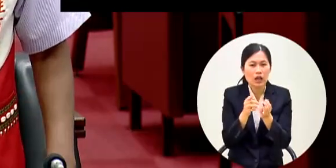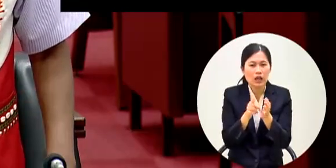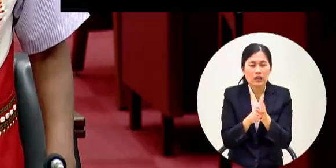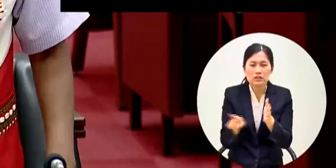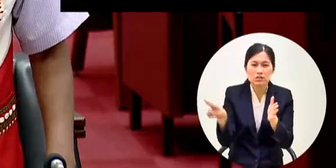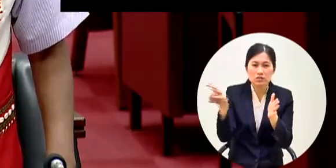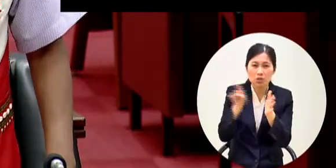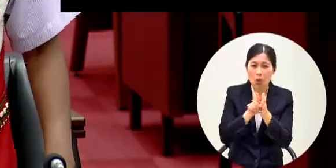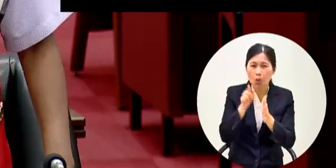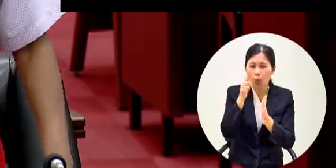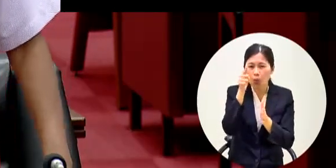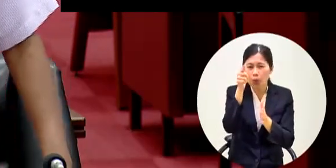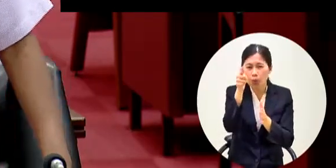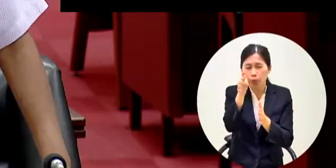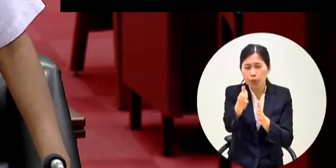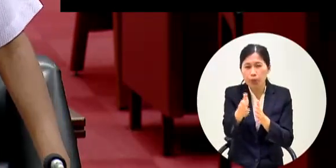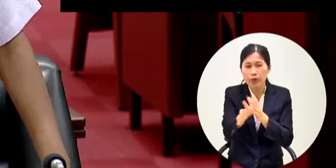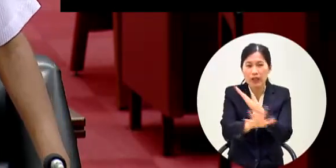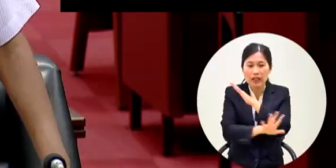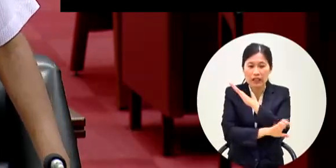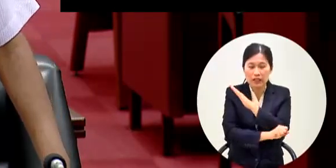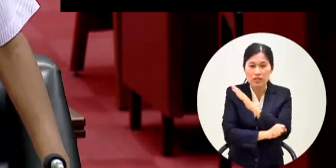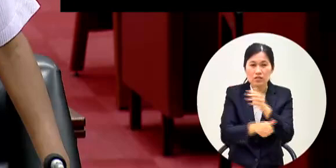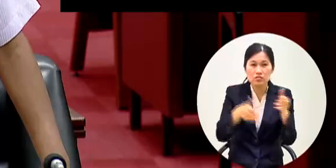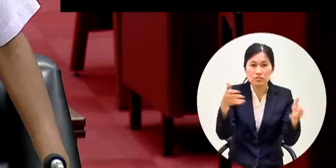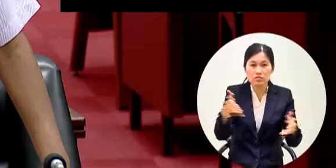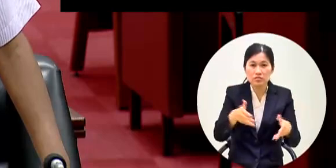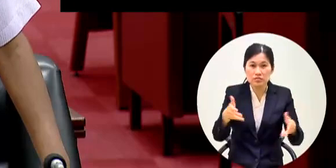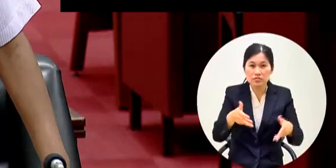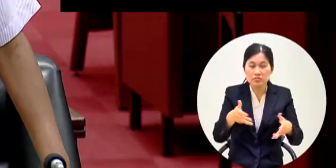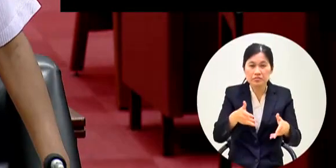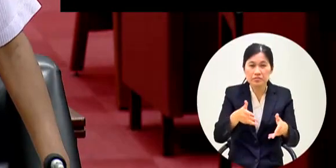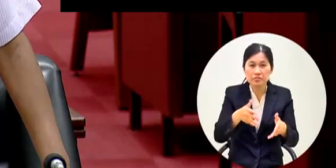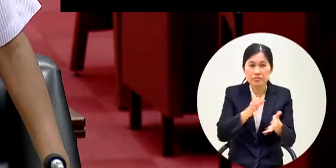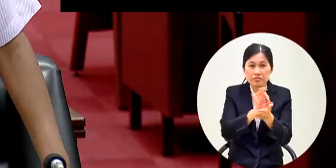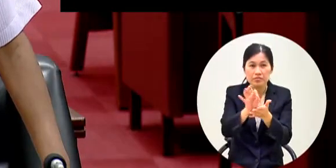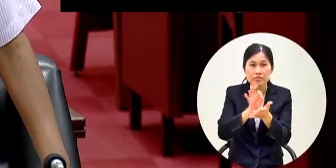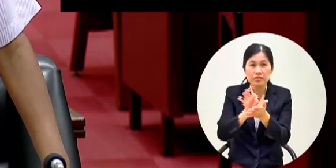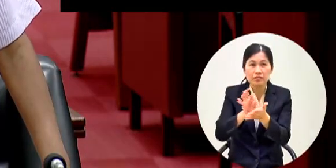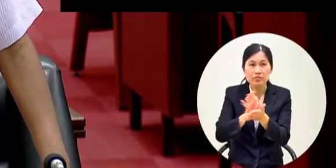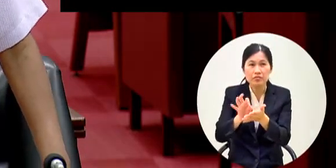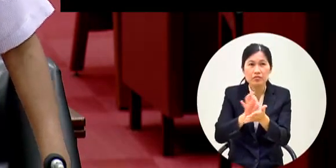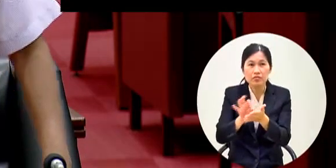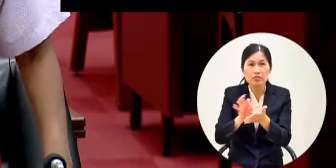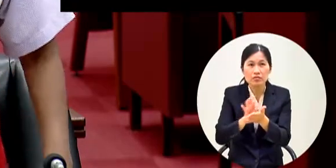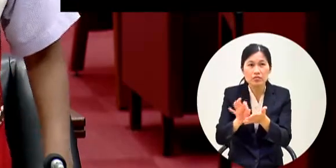偏乡的基础建设费